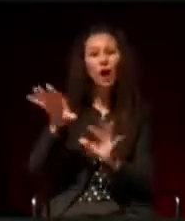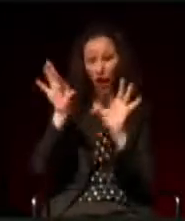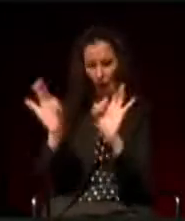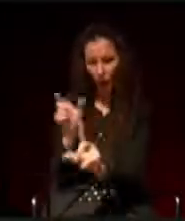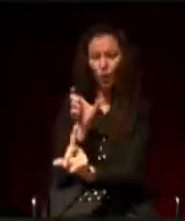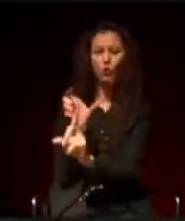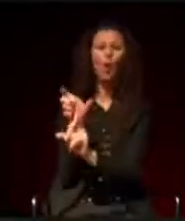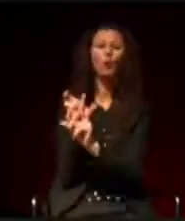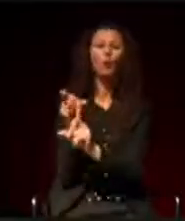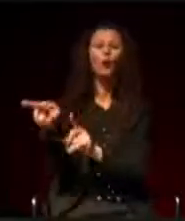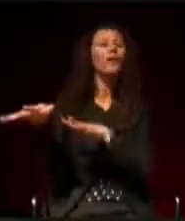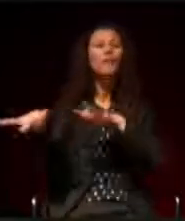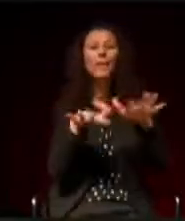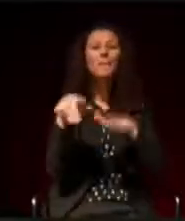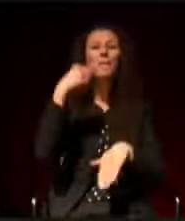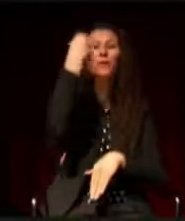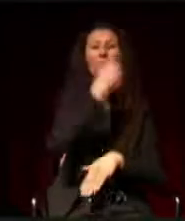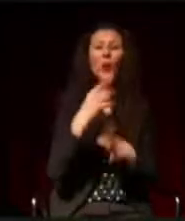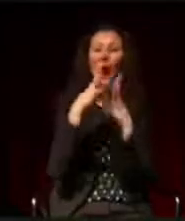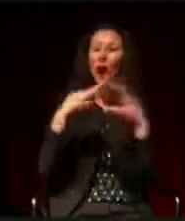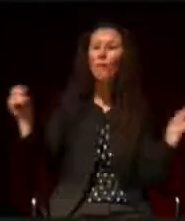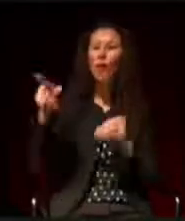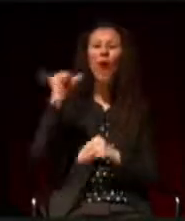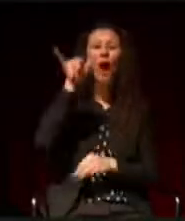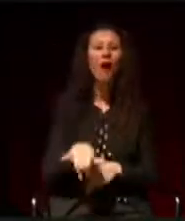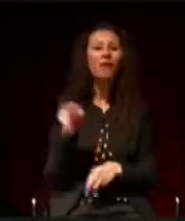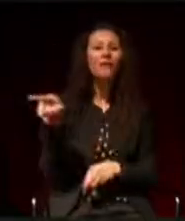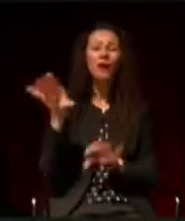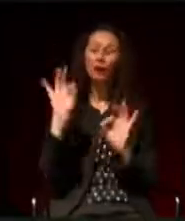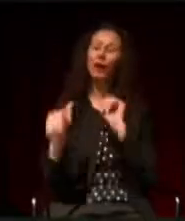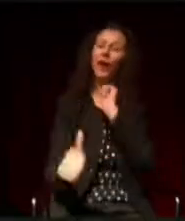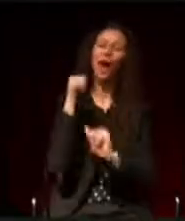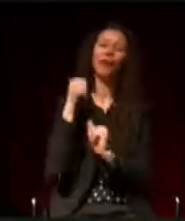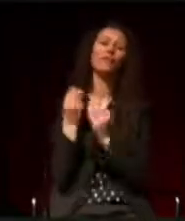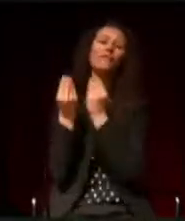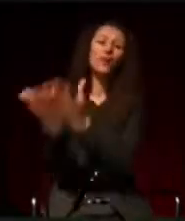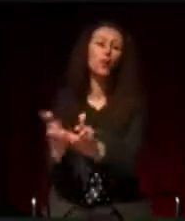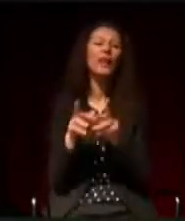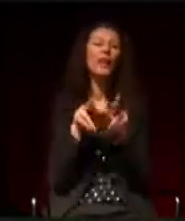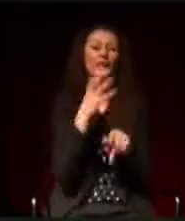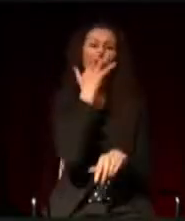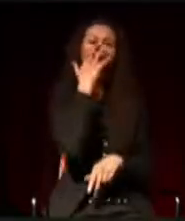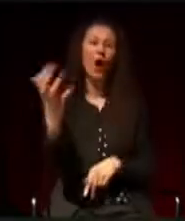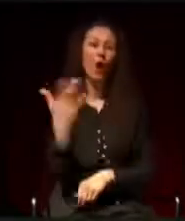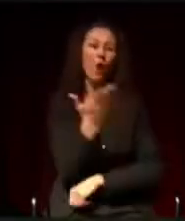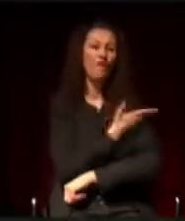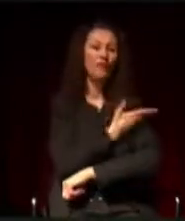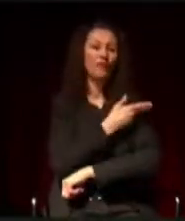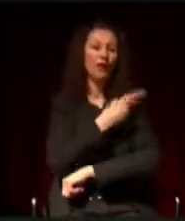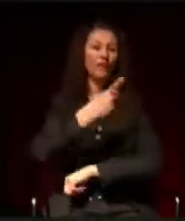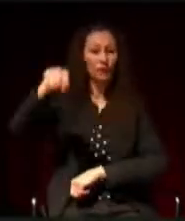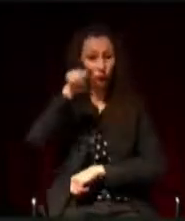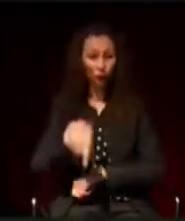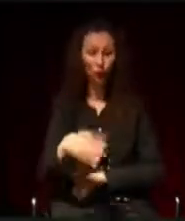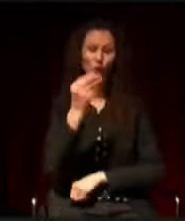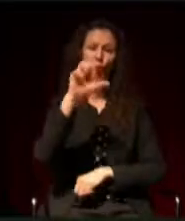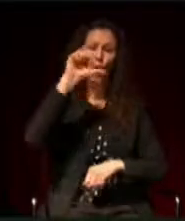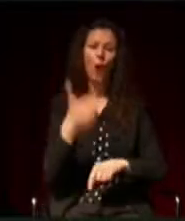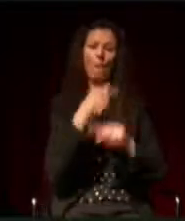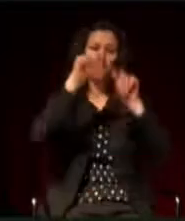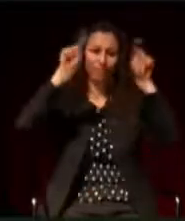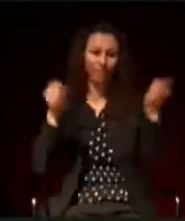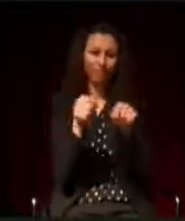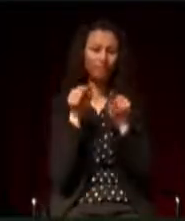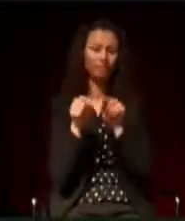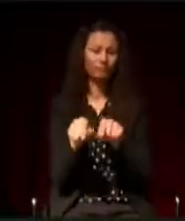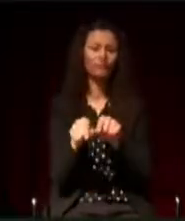koruyarak o deprem nedeniyle kaybolan haklarının bir biçimde iadesini sağlamış oluyoruz vatandaşlarımızın. Bunun altını özellikle çizmek